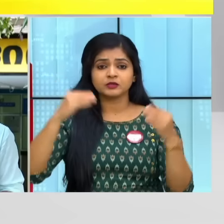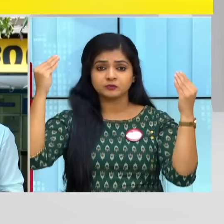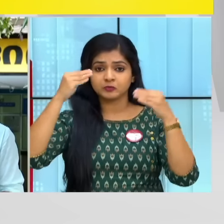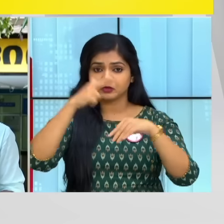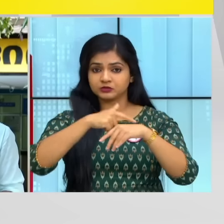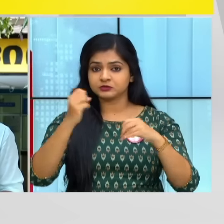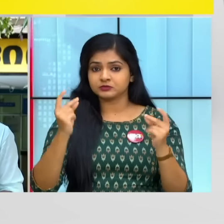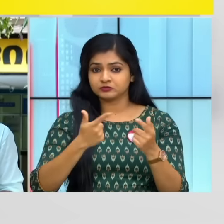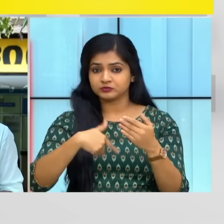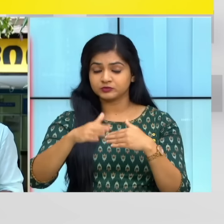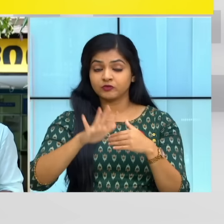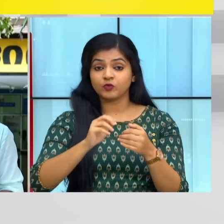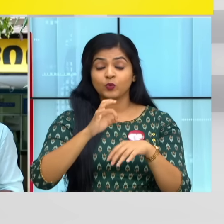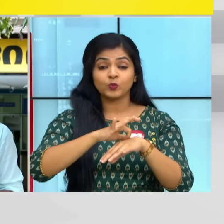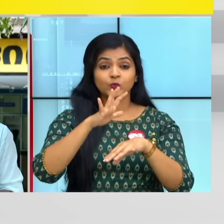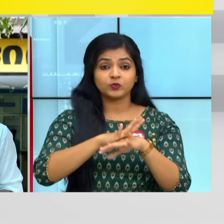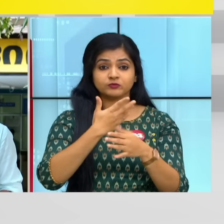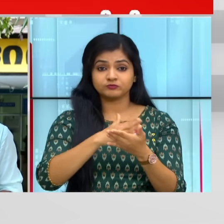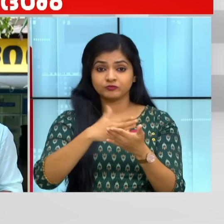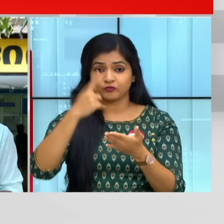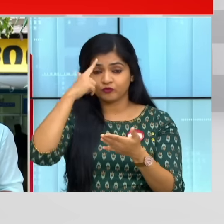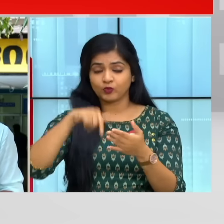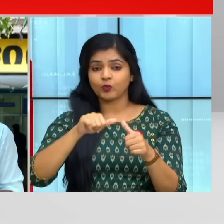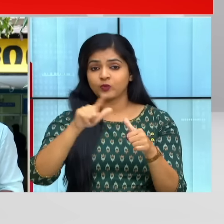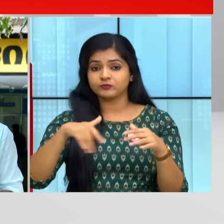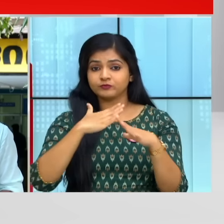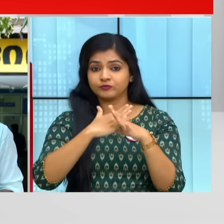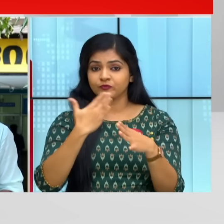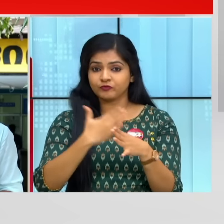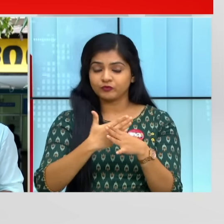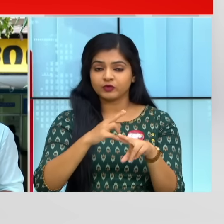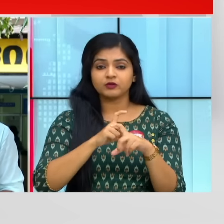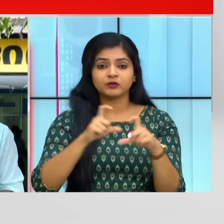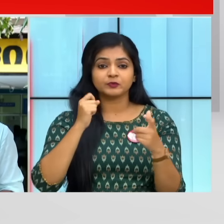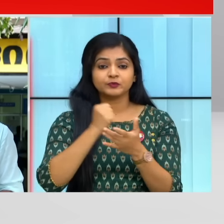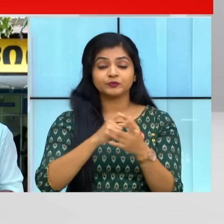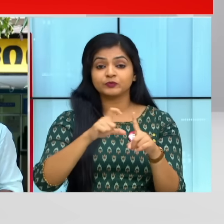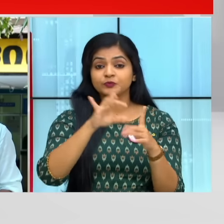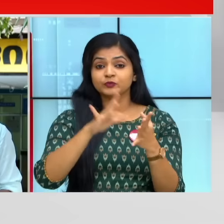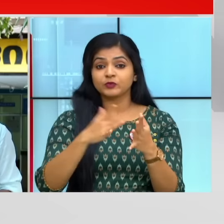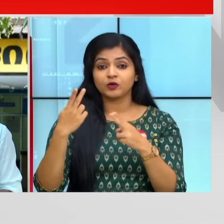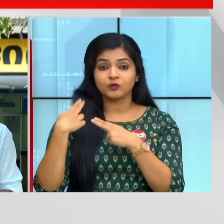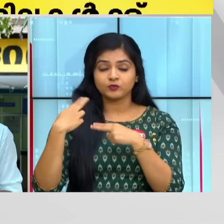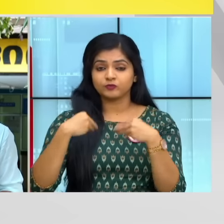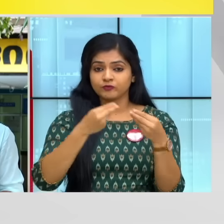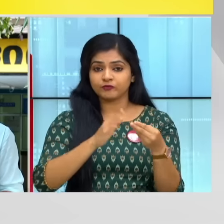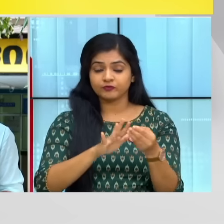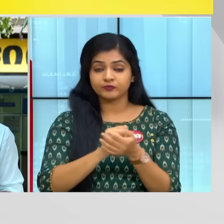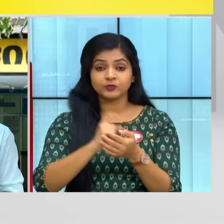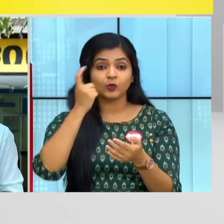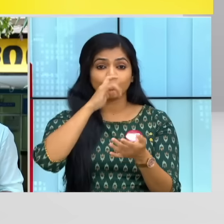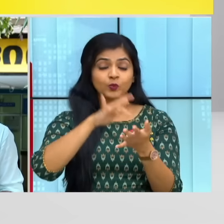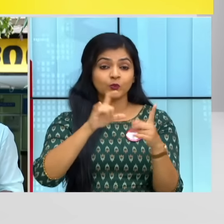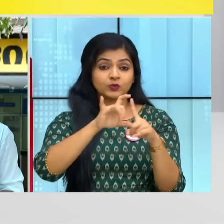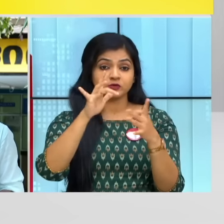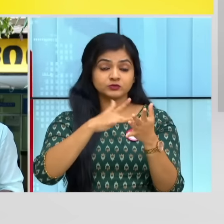അതുകൊണ്ട് കൊതുക് നശീകരണം ഉൾപ്പെടെയുള്ള പ്രതിരോധ പ്രവർത്തനങ്ങൾ ഊർജിതമാക്കാനും ജില്ലാ ഭരണകൂടങ്ങൾക്ക് നിർദ്ദേശം നൽകിയിട്ടുണ്ട്. കോഴിക്കോട് ജില്ലയിലേക്ക്